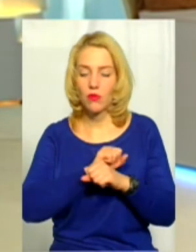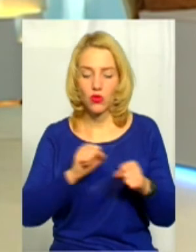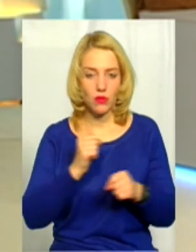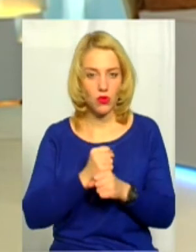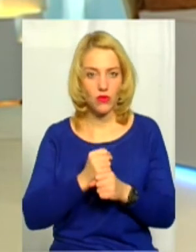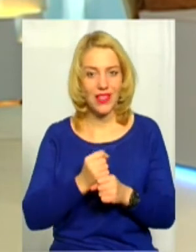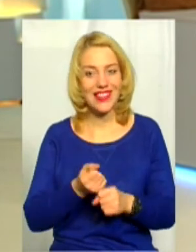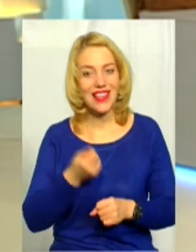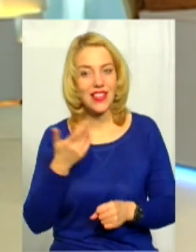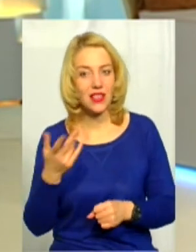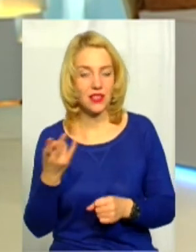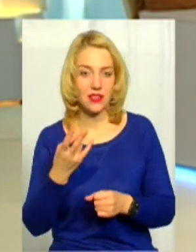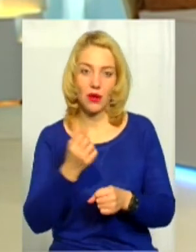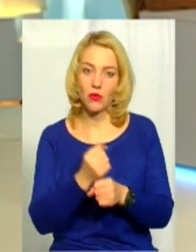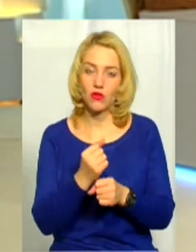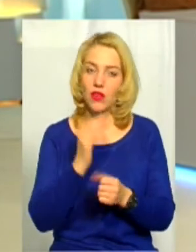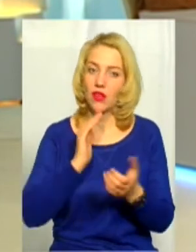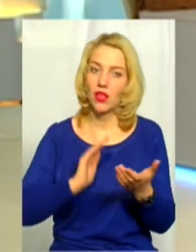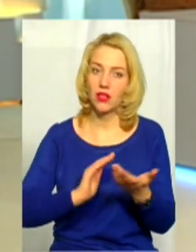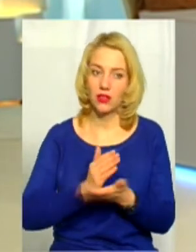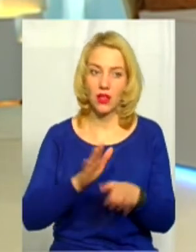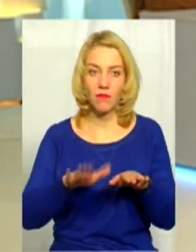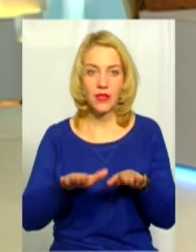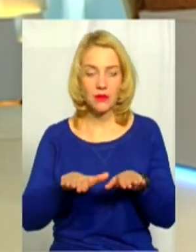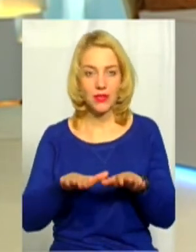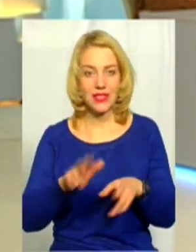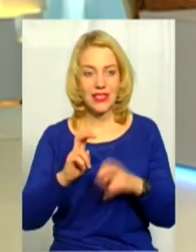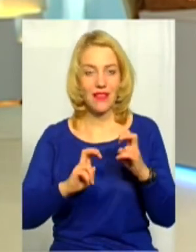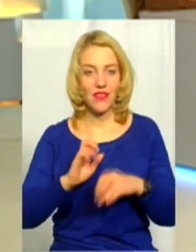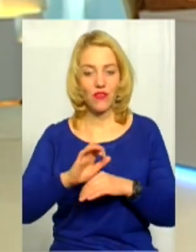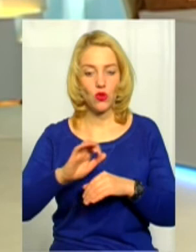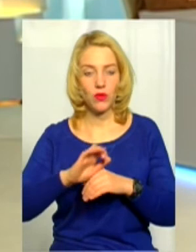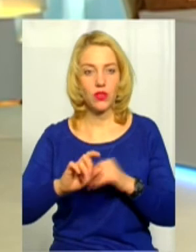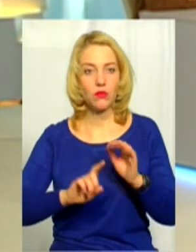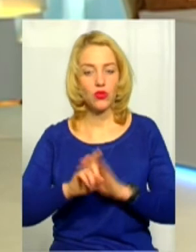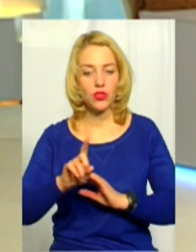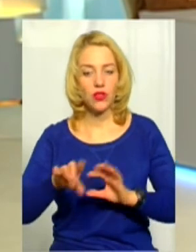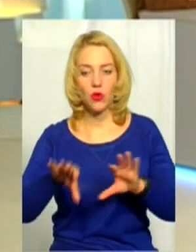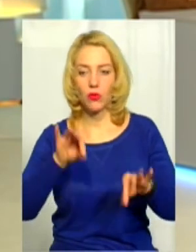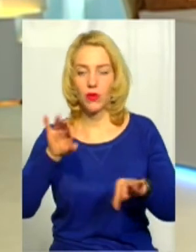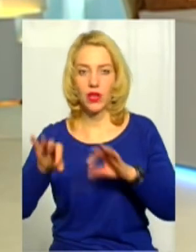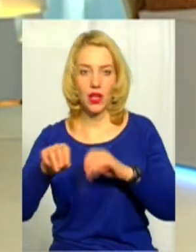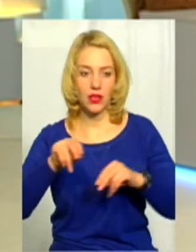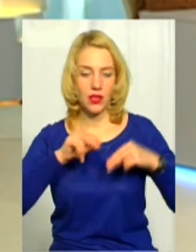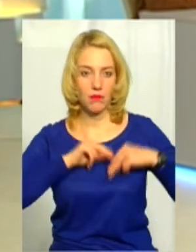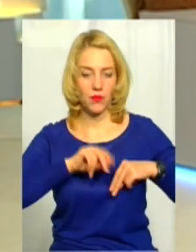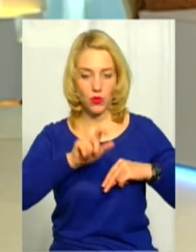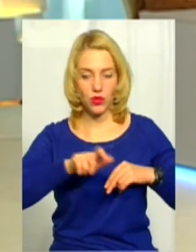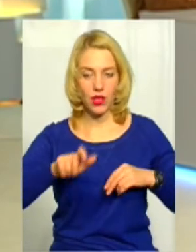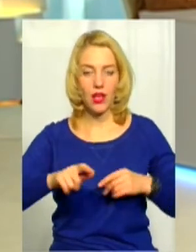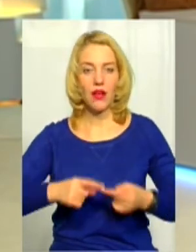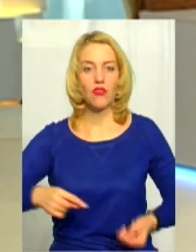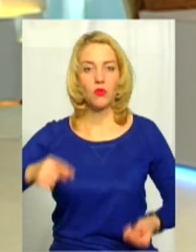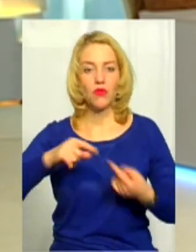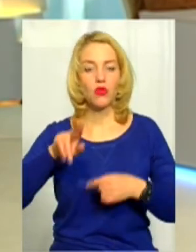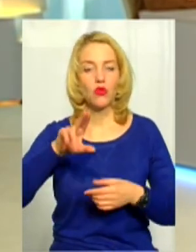все-таки потрібно працювати на якість. Місцевий виробник почав добирати кадри відповідно до якісного